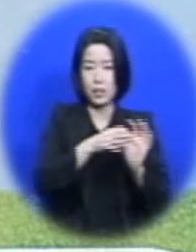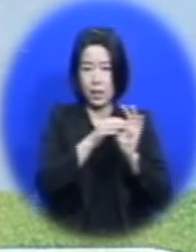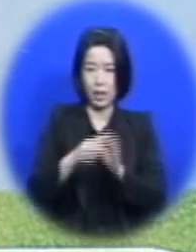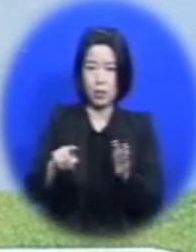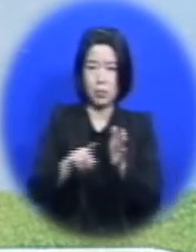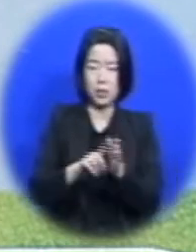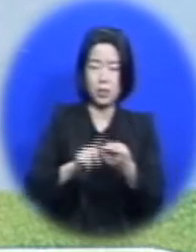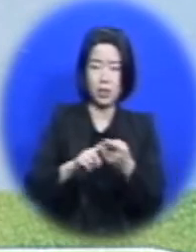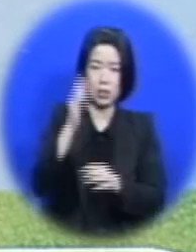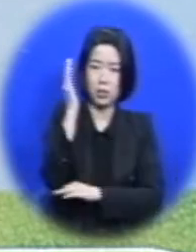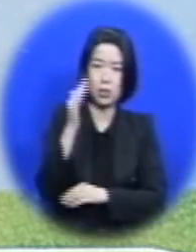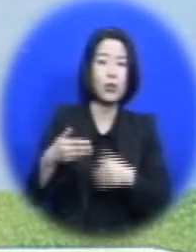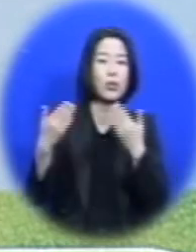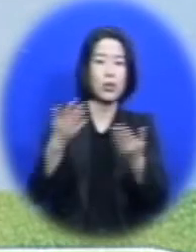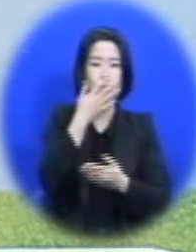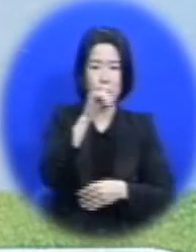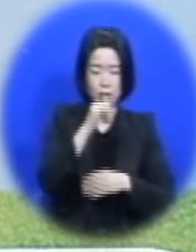믿음에 대해 설교했다